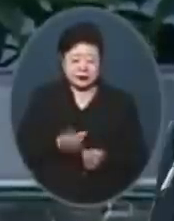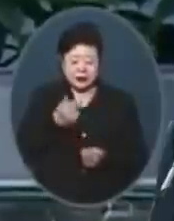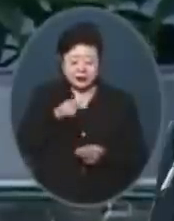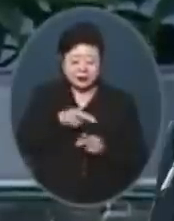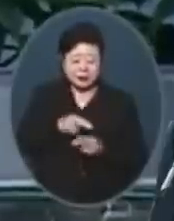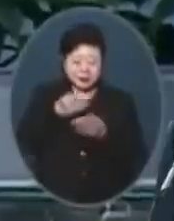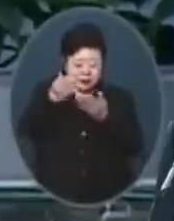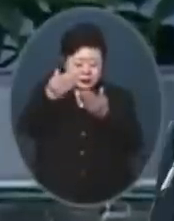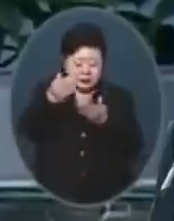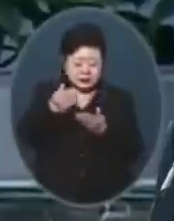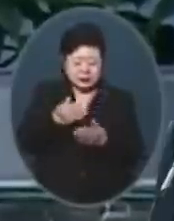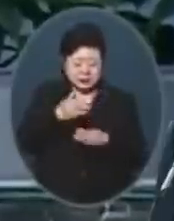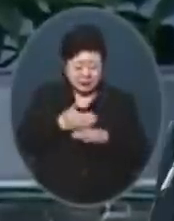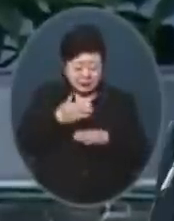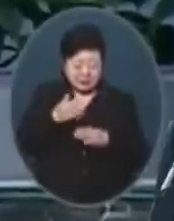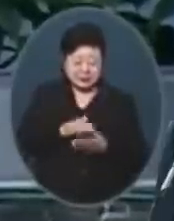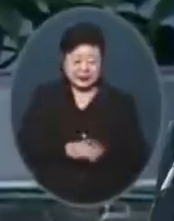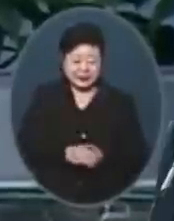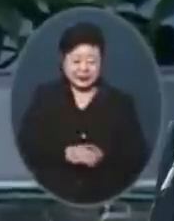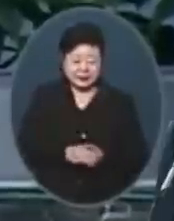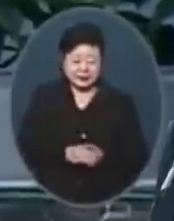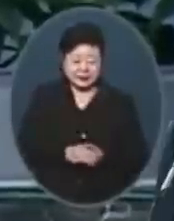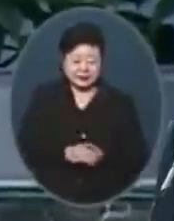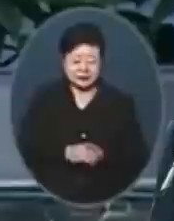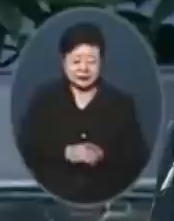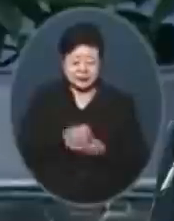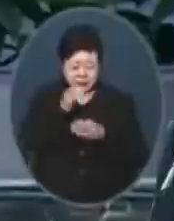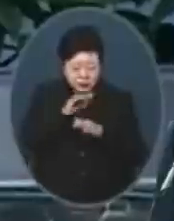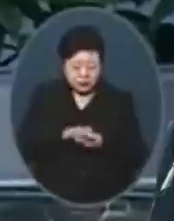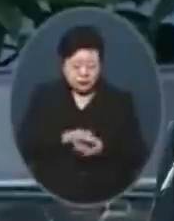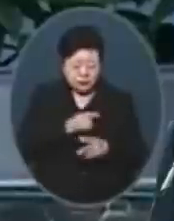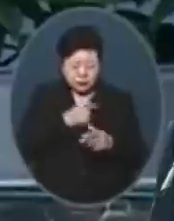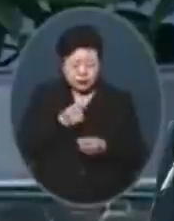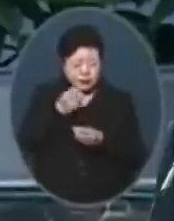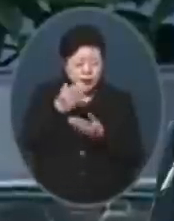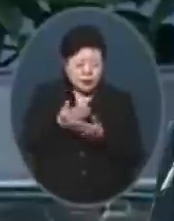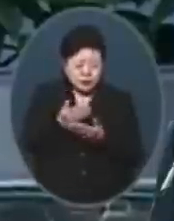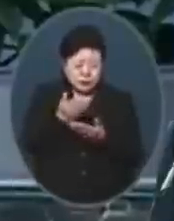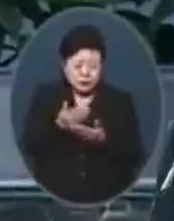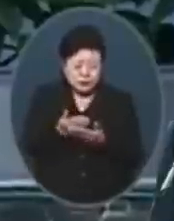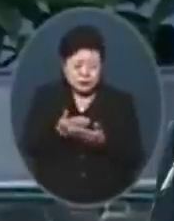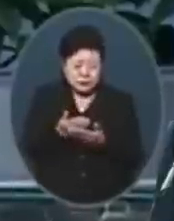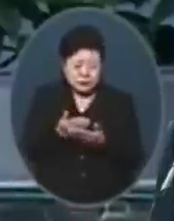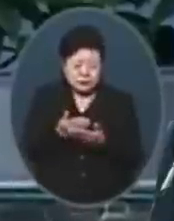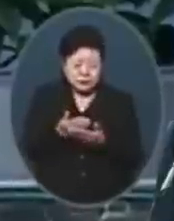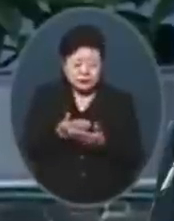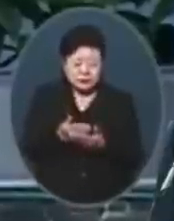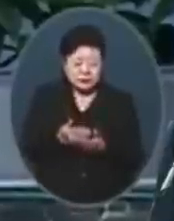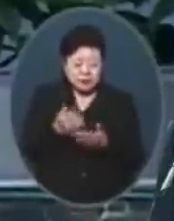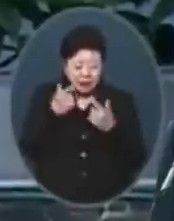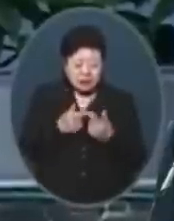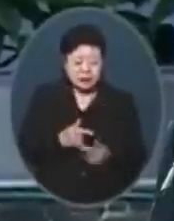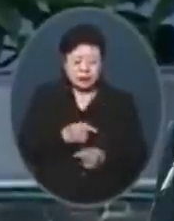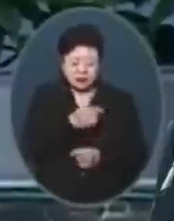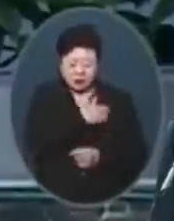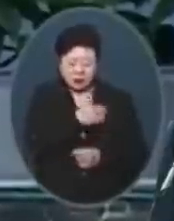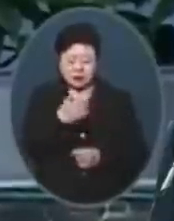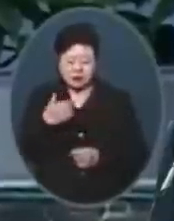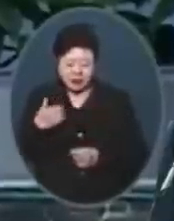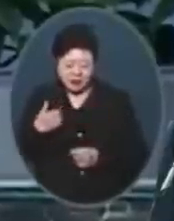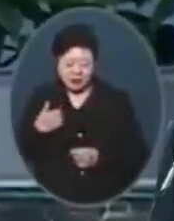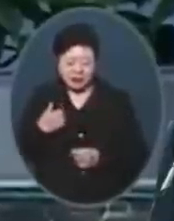제물로 바칠 수 있게 됨을 감사합니다. 우리 성도들을 주님 더욱 축복하여 주셔서 모든 일에 항상 모든 것이